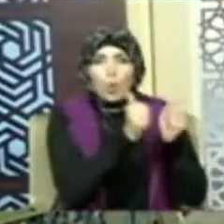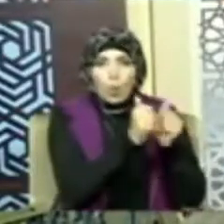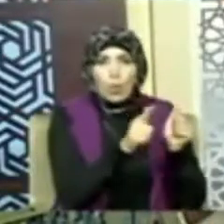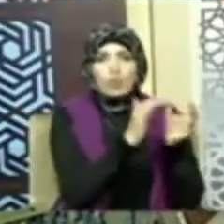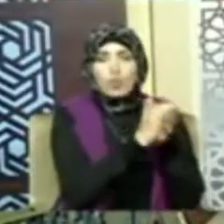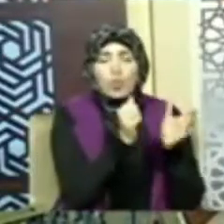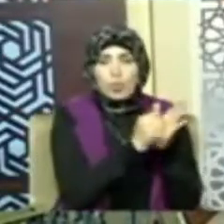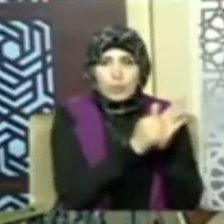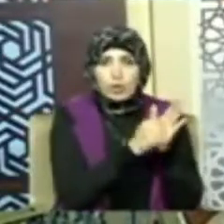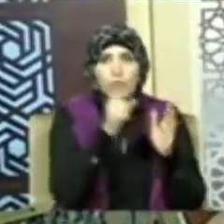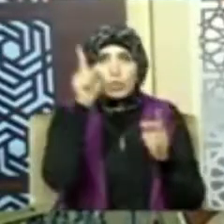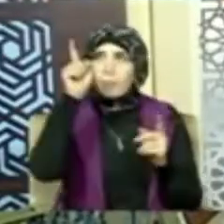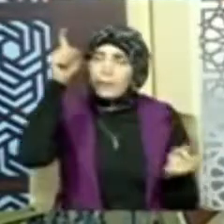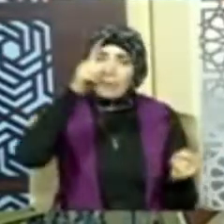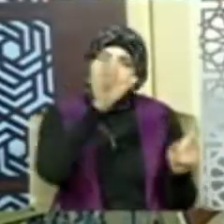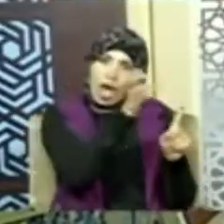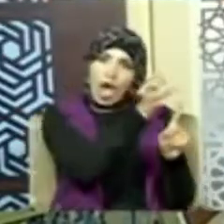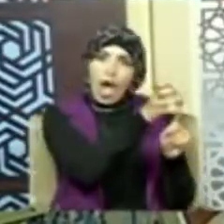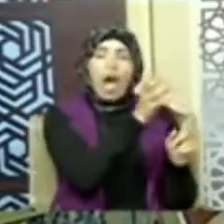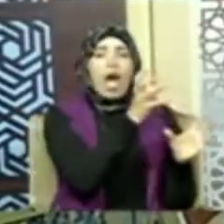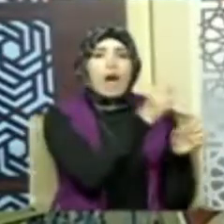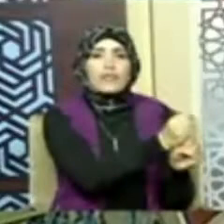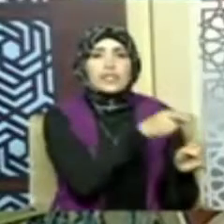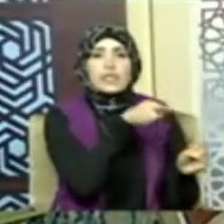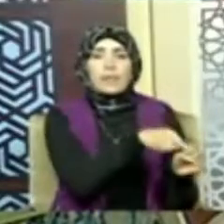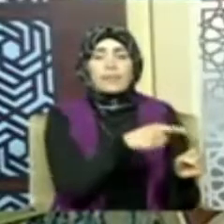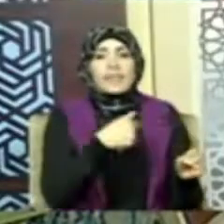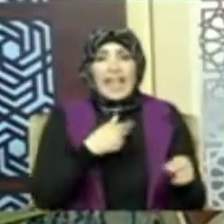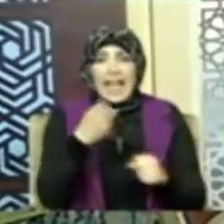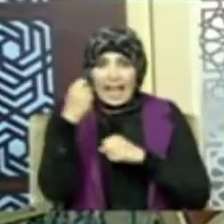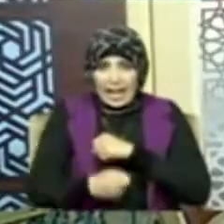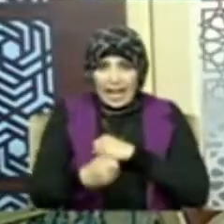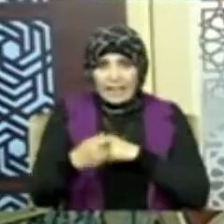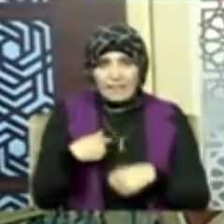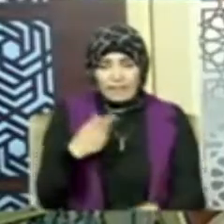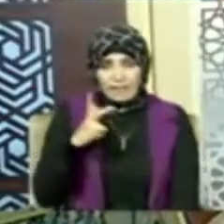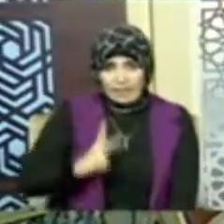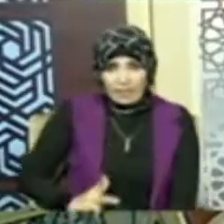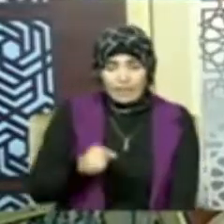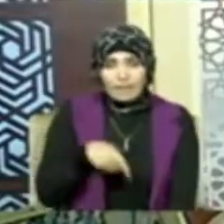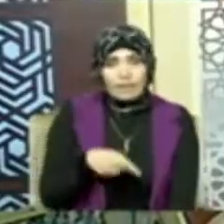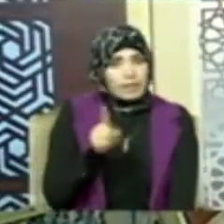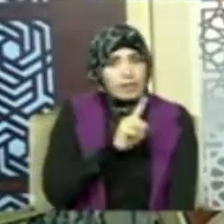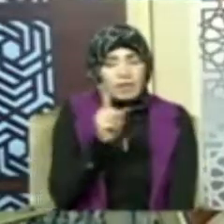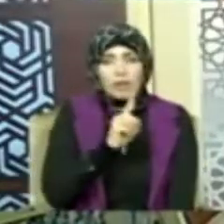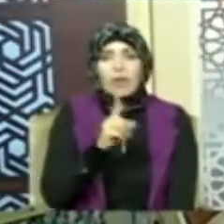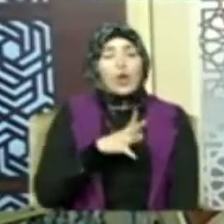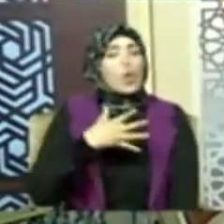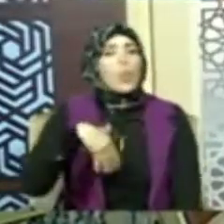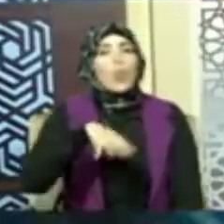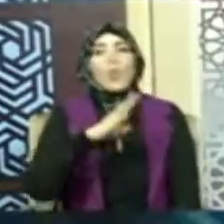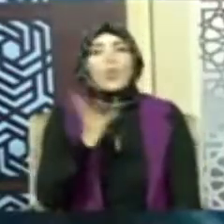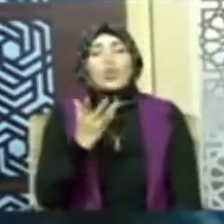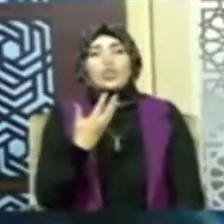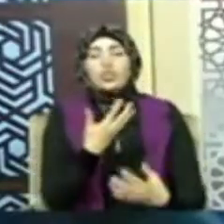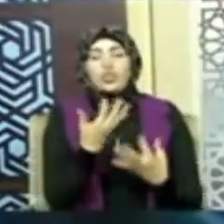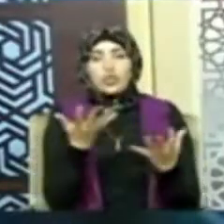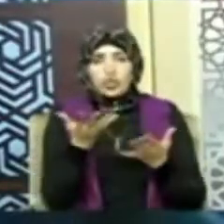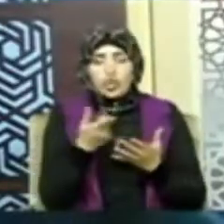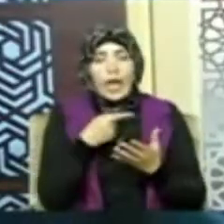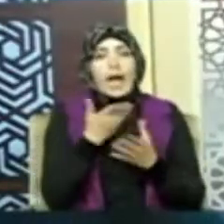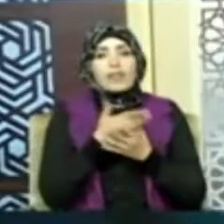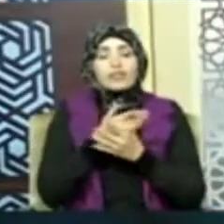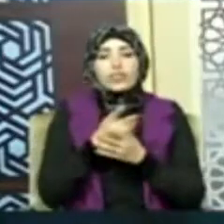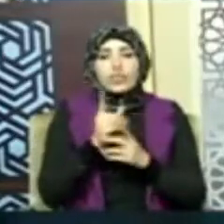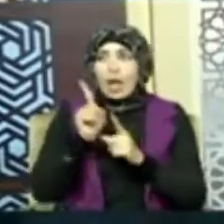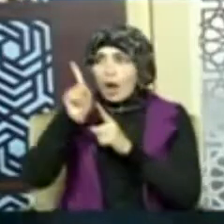عز وجل. لم يكونوا أغنياء ولا عن سعة، ومع ذلك تركوا كل شيء ابتغاء مرضات